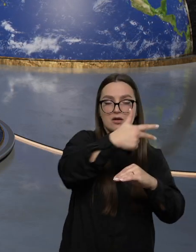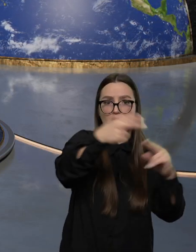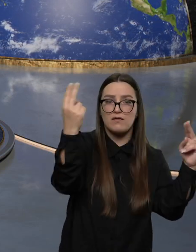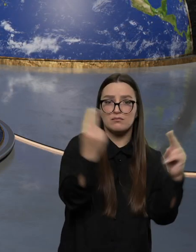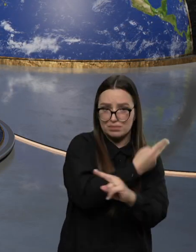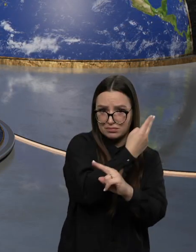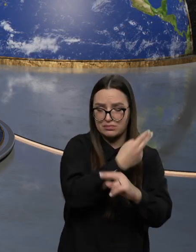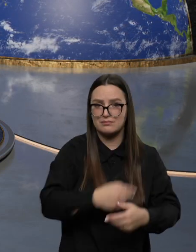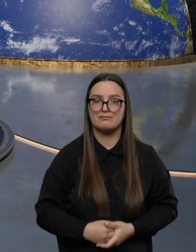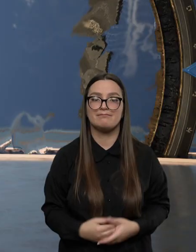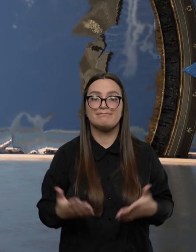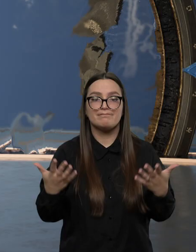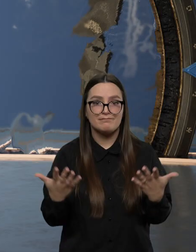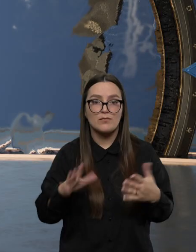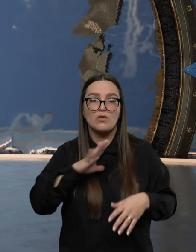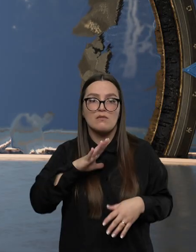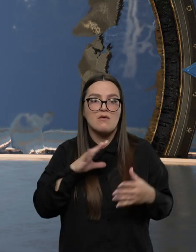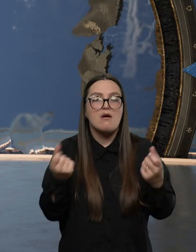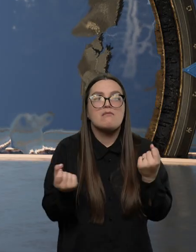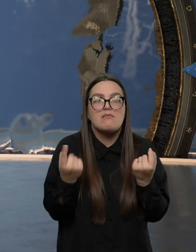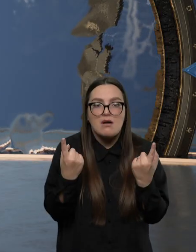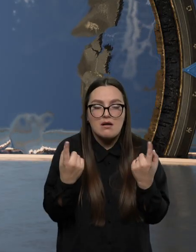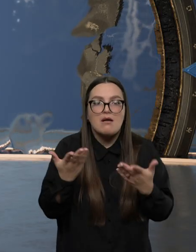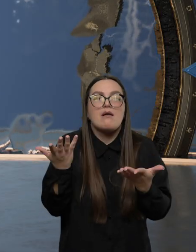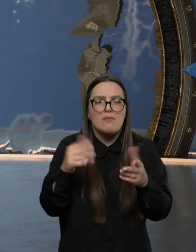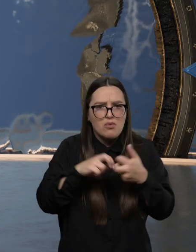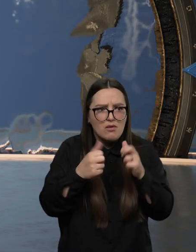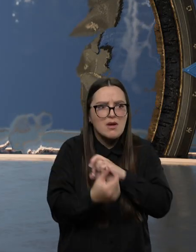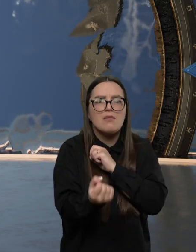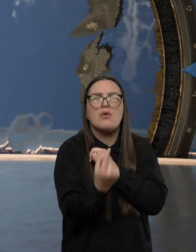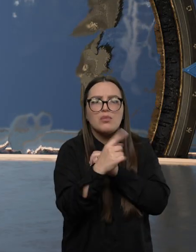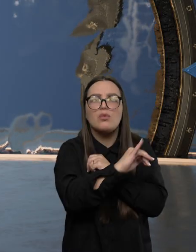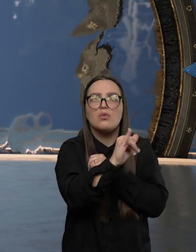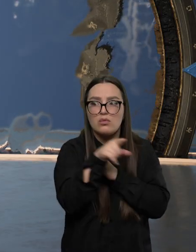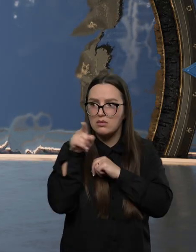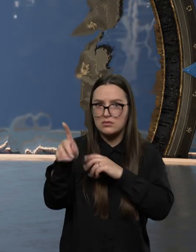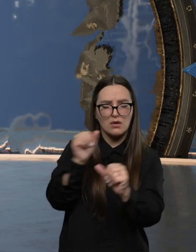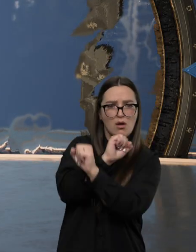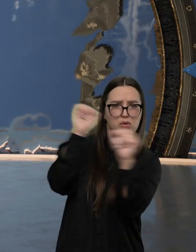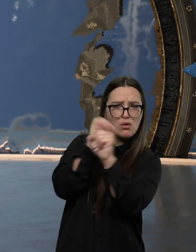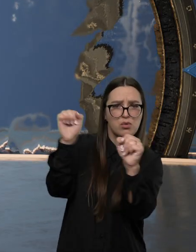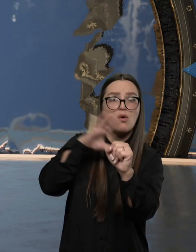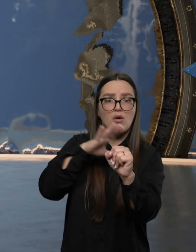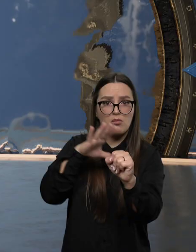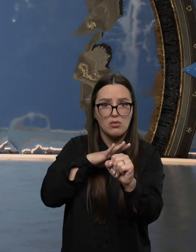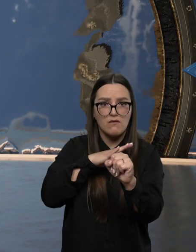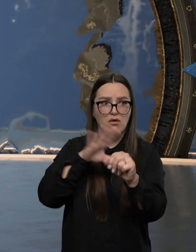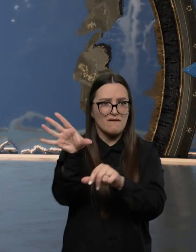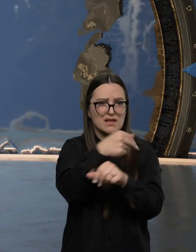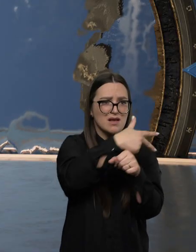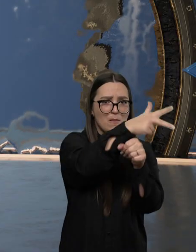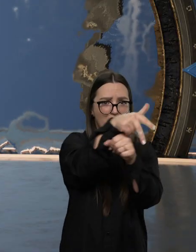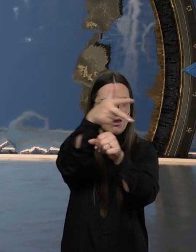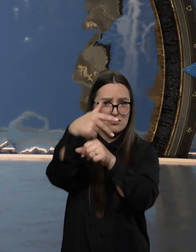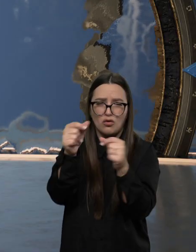paleistą, kurį patys ir buvo iškėlę. Tada buvo aišku, palauk, kažkas negerai, aiškiai, tu ten sprogdini, pradeda